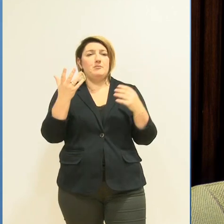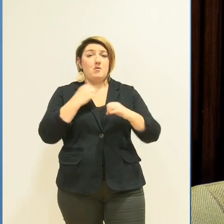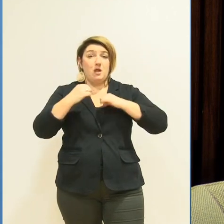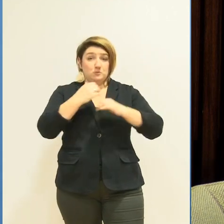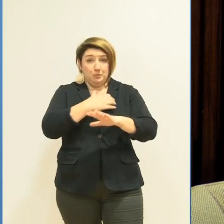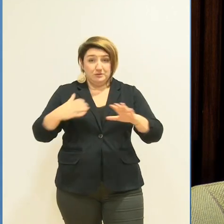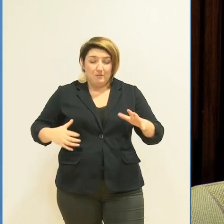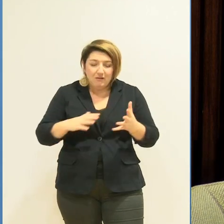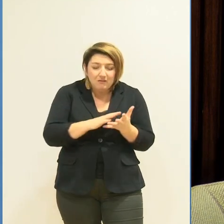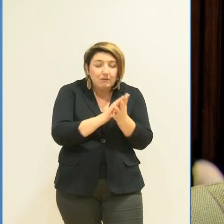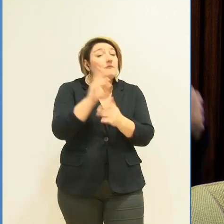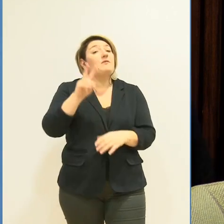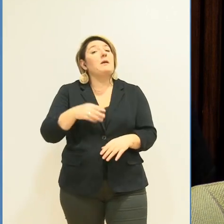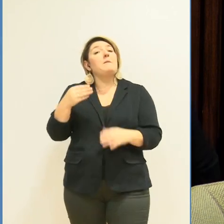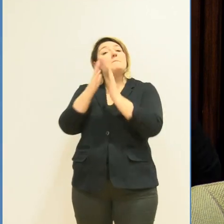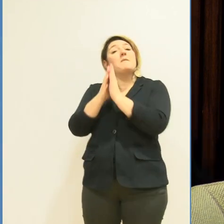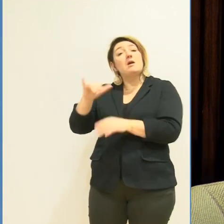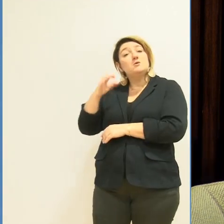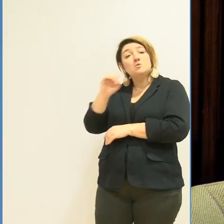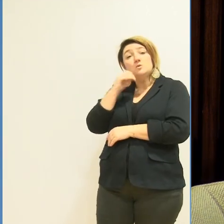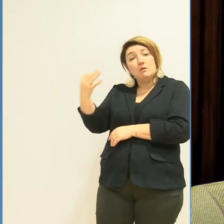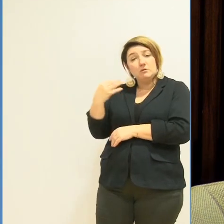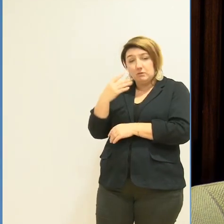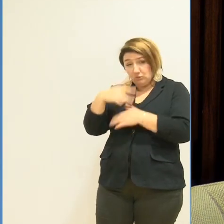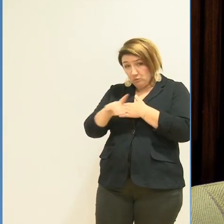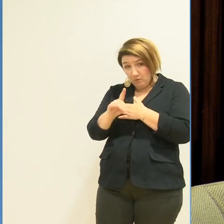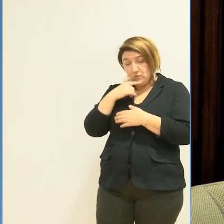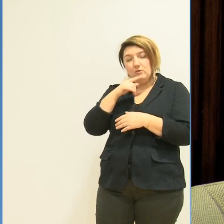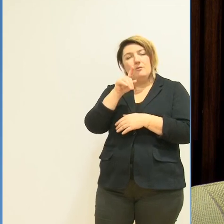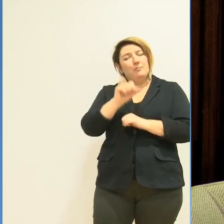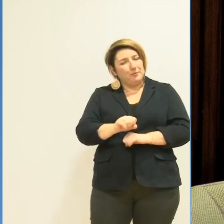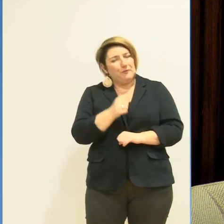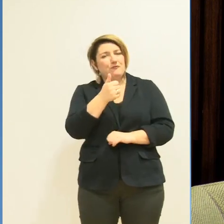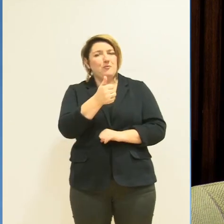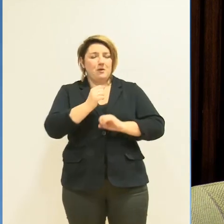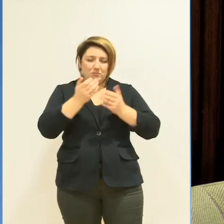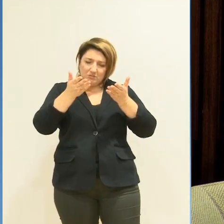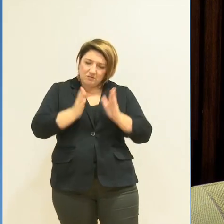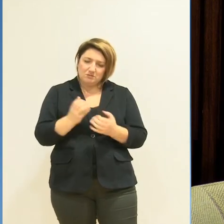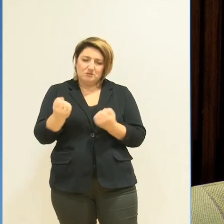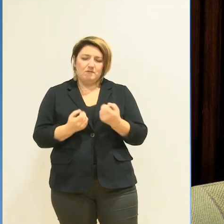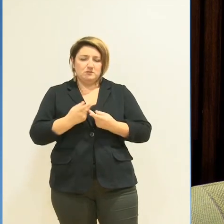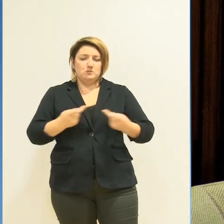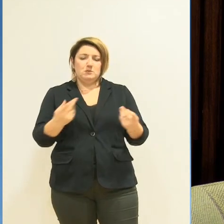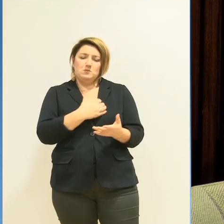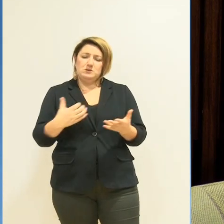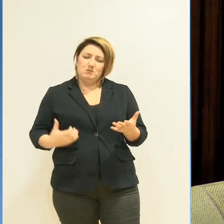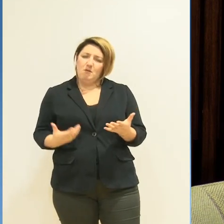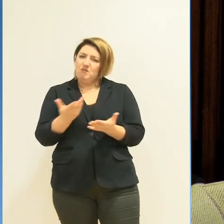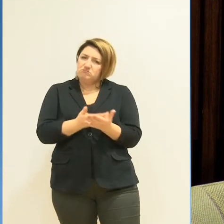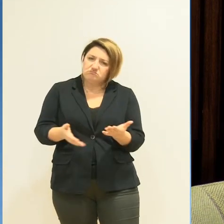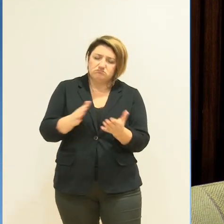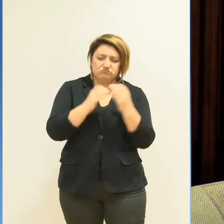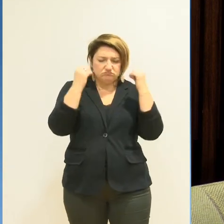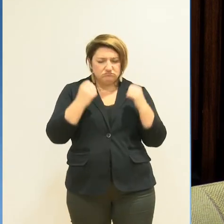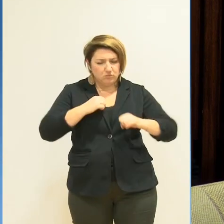trop tard comme l'a dit marie jo vous pourriez décider de renforcer le service public municipal pour agir au quotidien revenez sur la